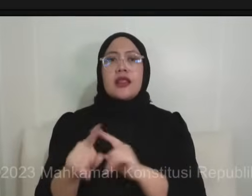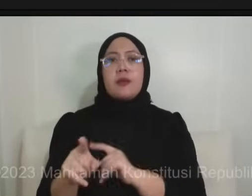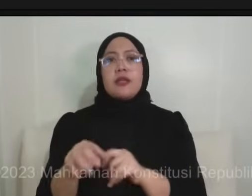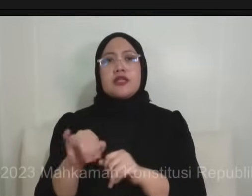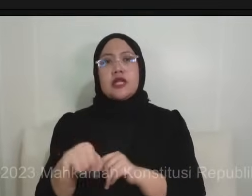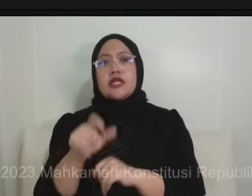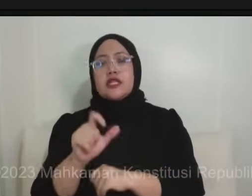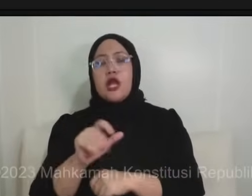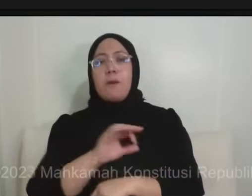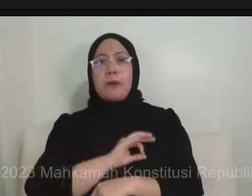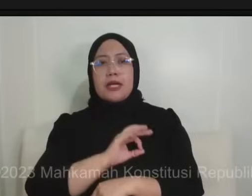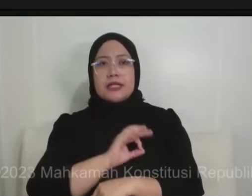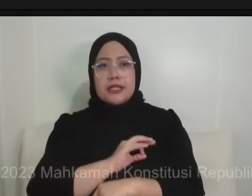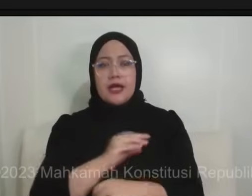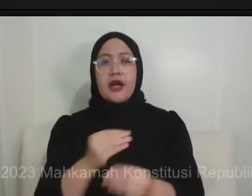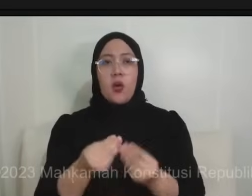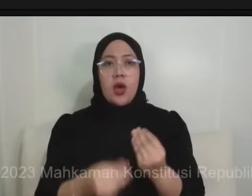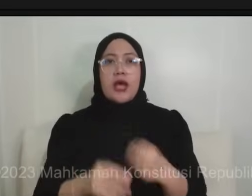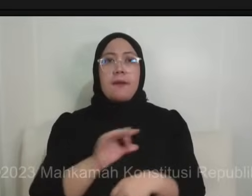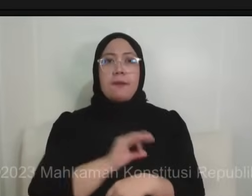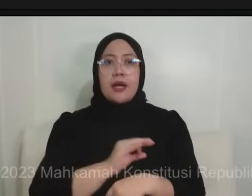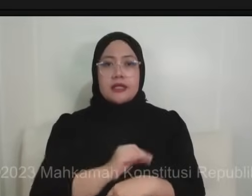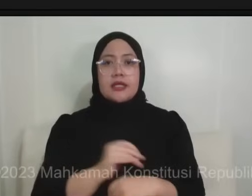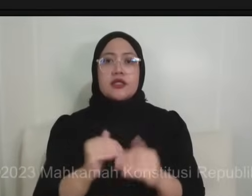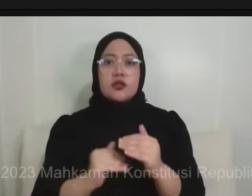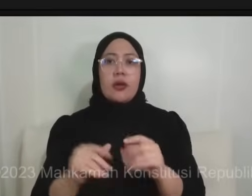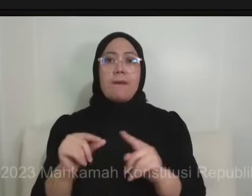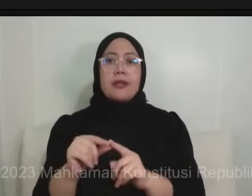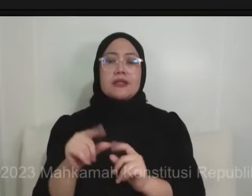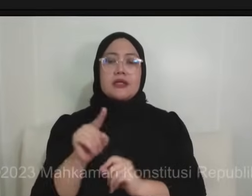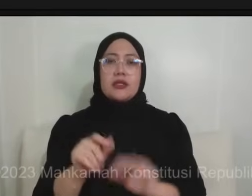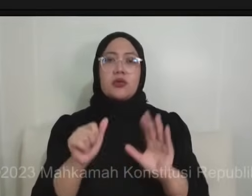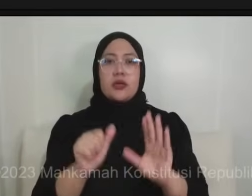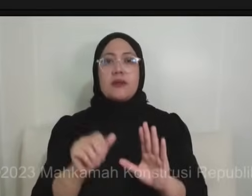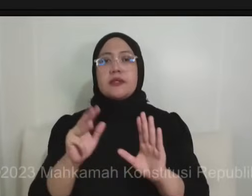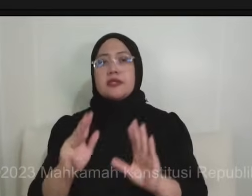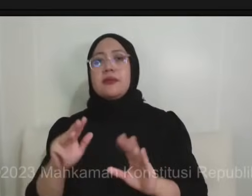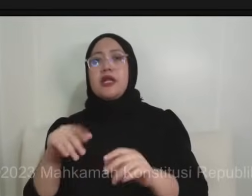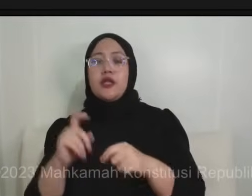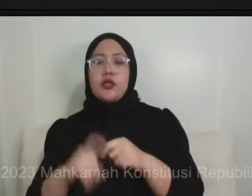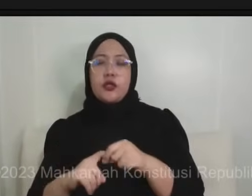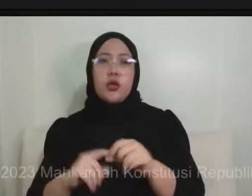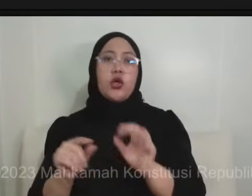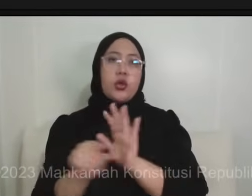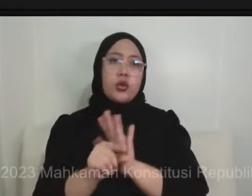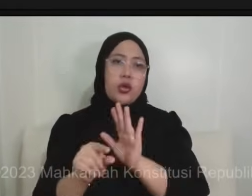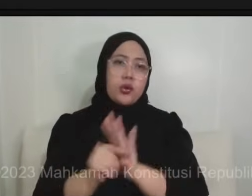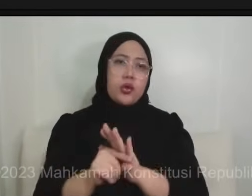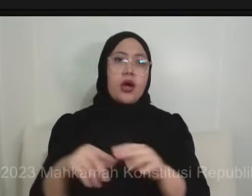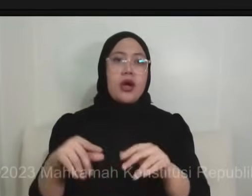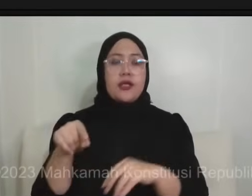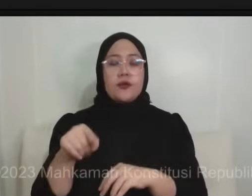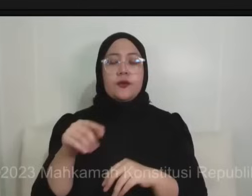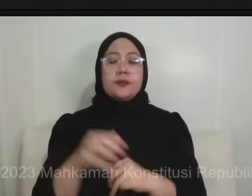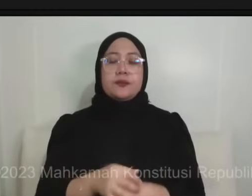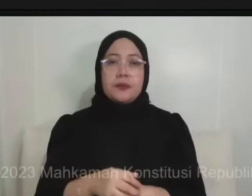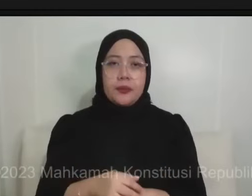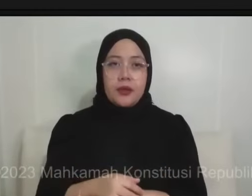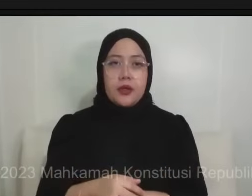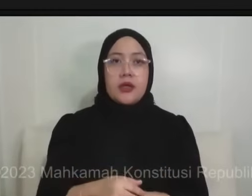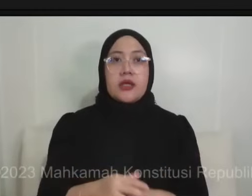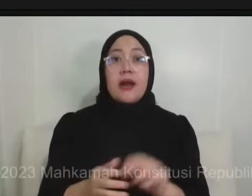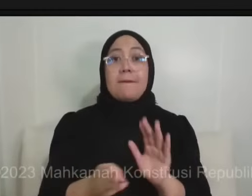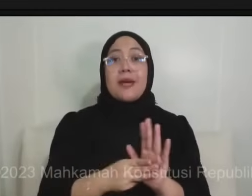presiden dan wakil presiden berdasarkan pasal 169 huruf q undang-undang aquo terhadap persoalan ini saya